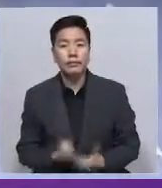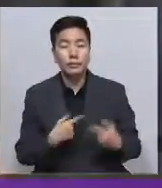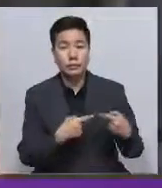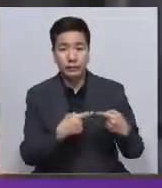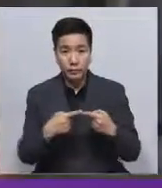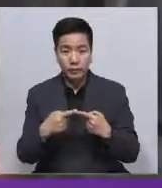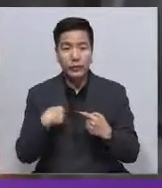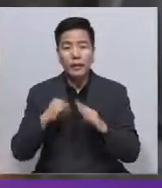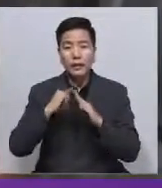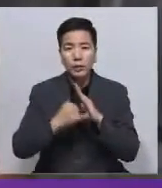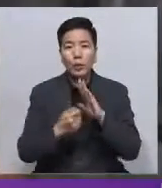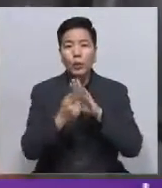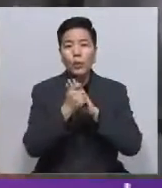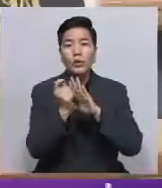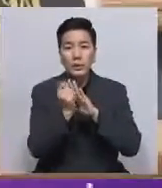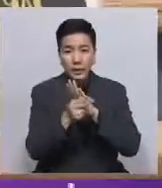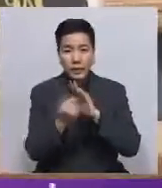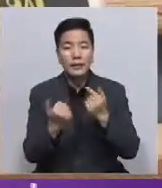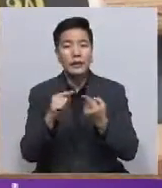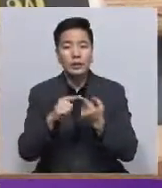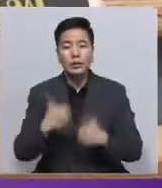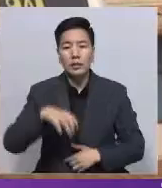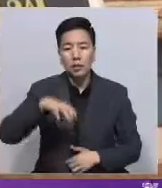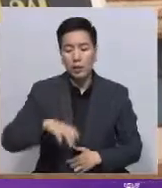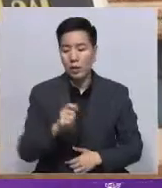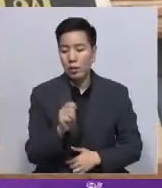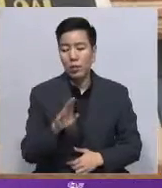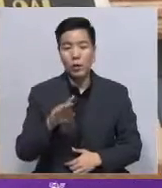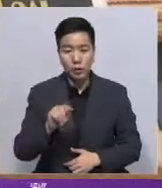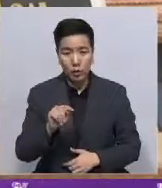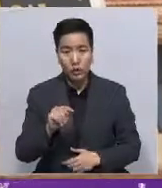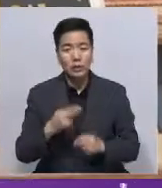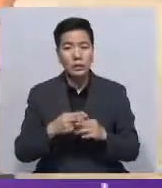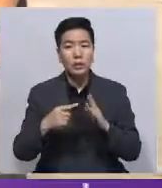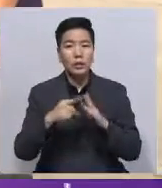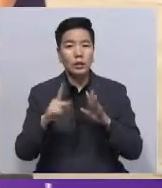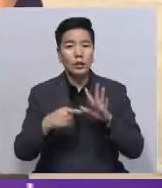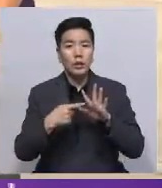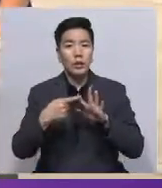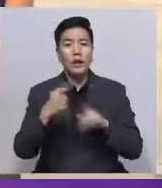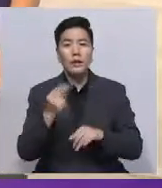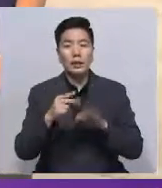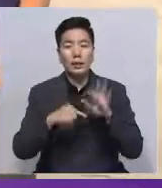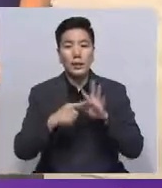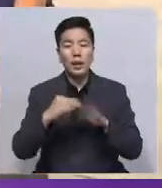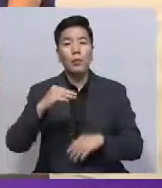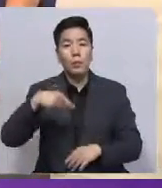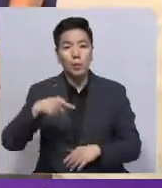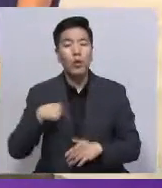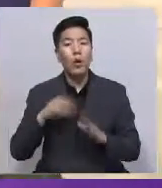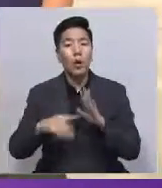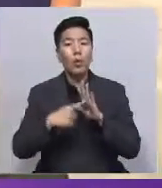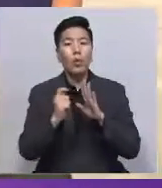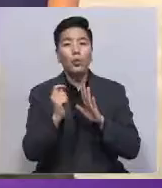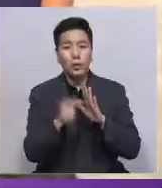มาต่อกันที่จังหวัดอุทัยธานีนะครับองค์การบริหารส่วนตำบลเกาะท่าโพได้ร่วมกับปศุสัตว์อำเภอเมืองอุทัยธ